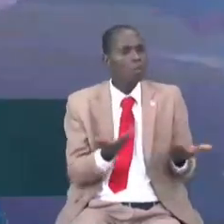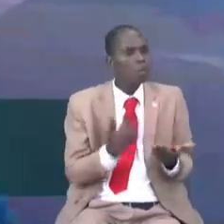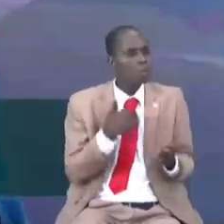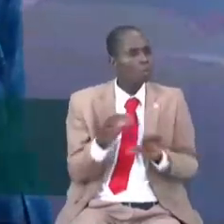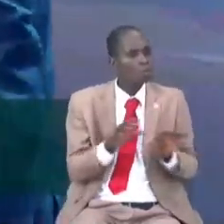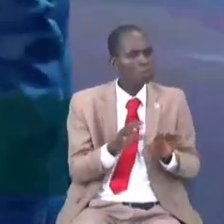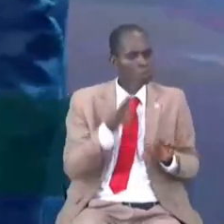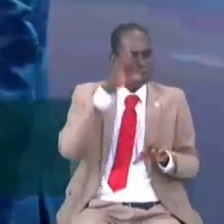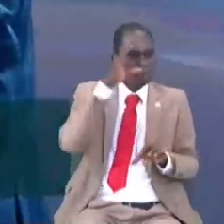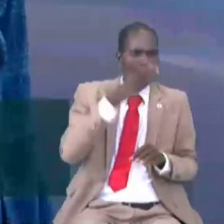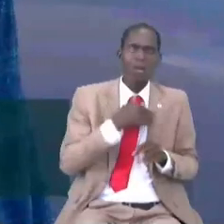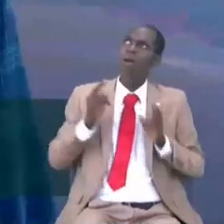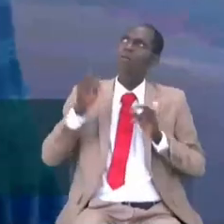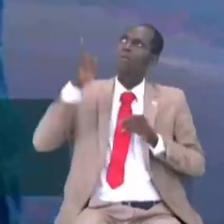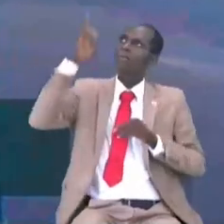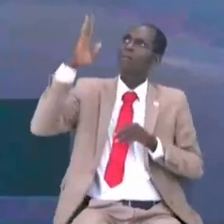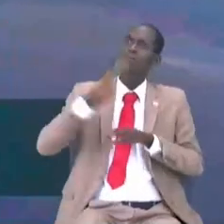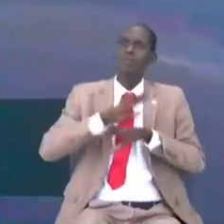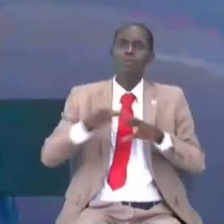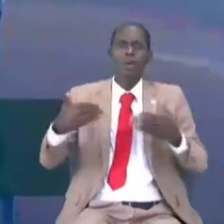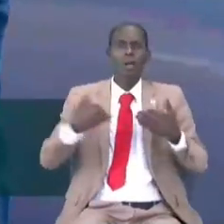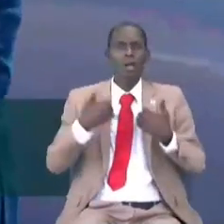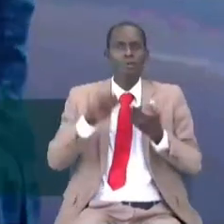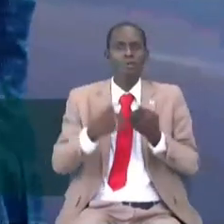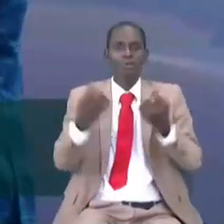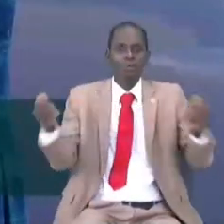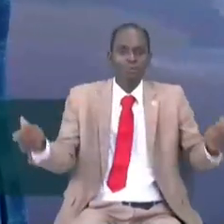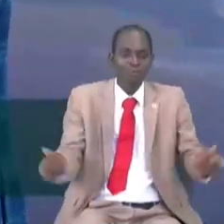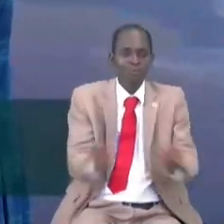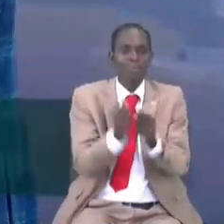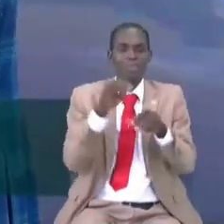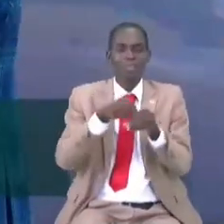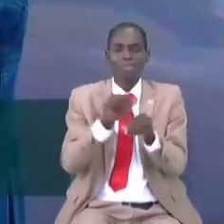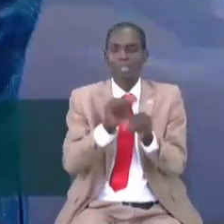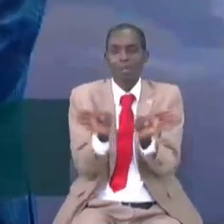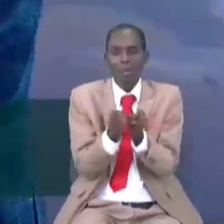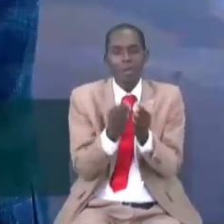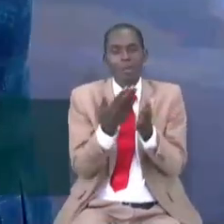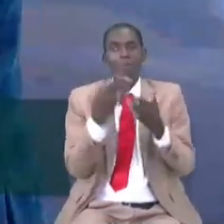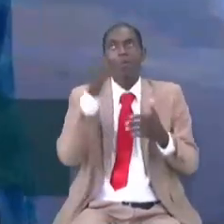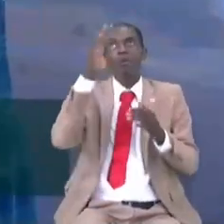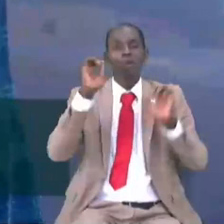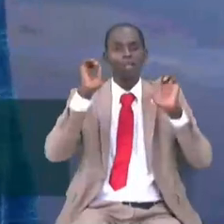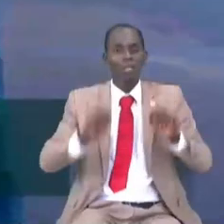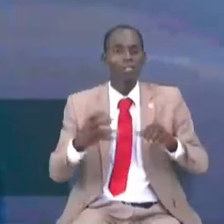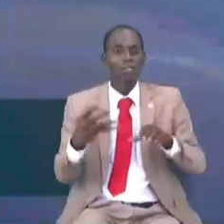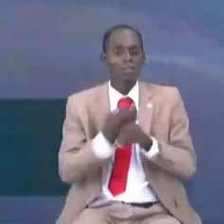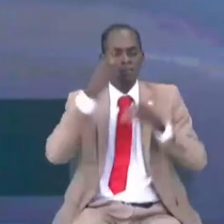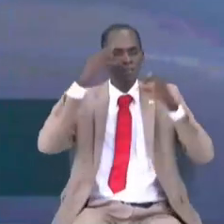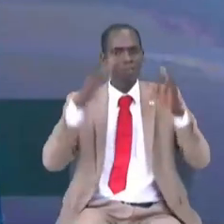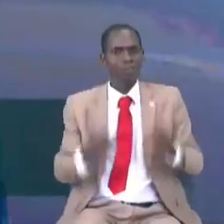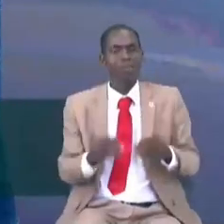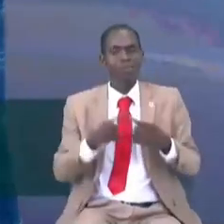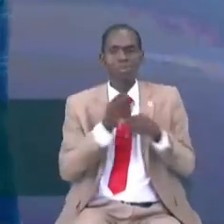venir à une table de conférence avant que Dieu ne sauve les pécheurs. Voyons Jonas chapitre 3, voyons le verset